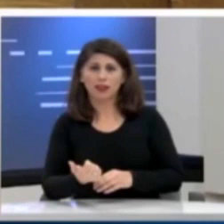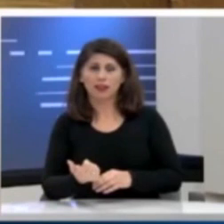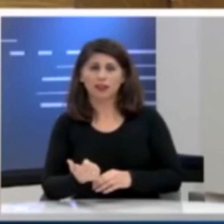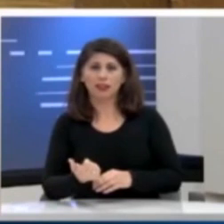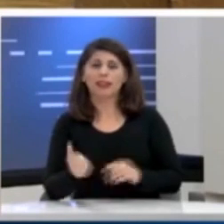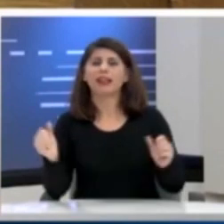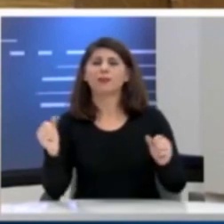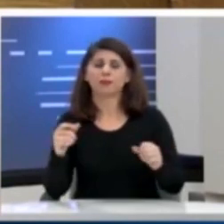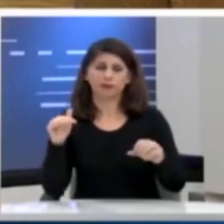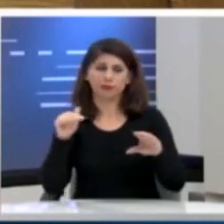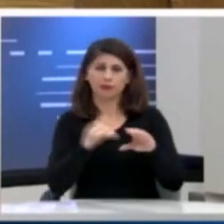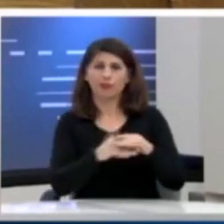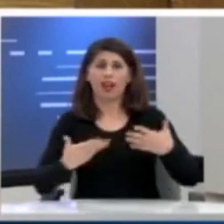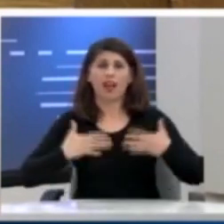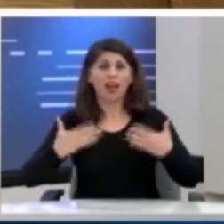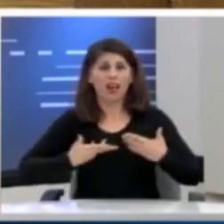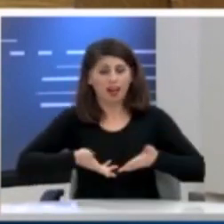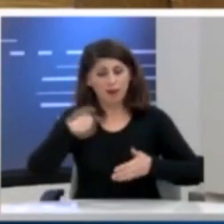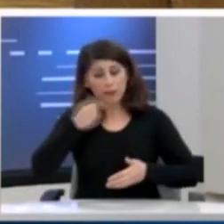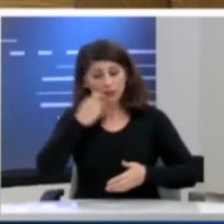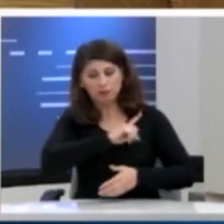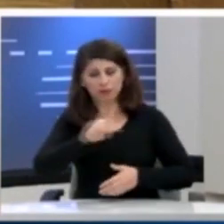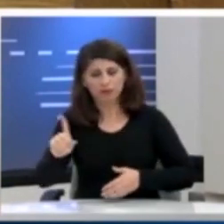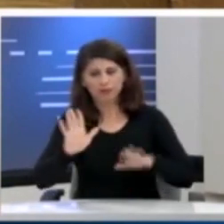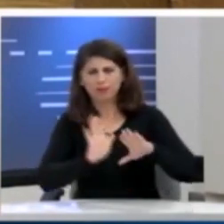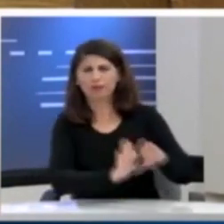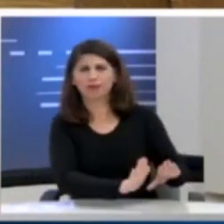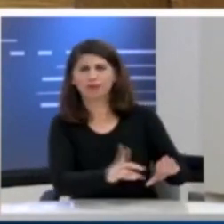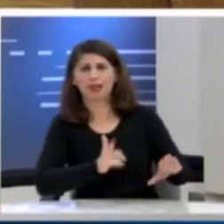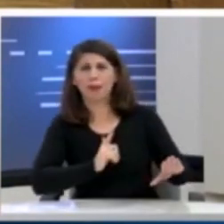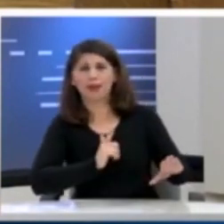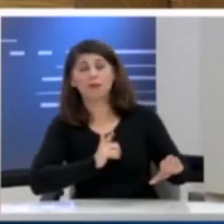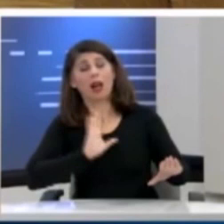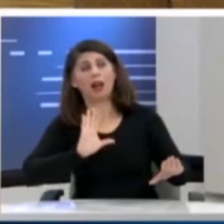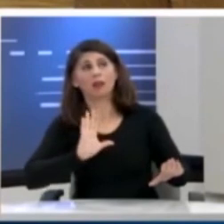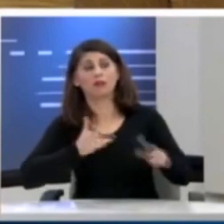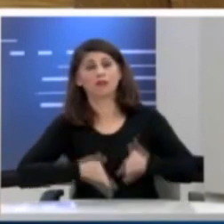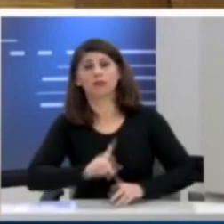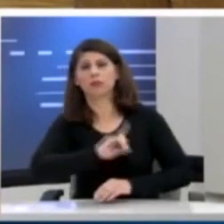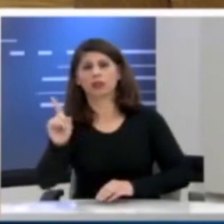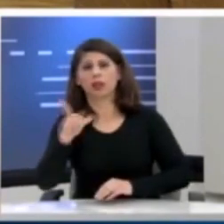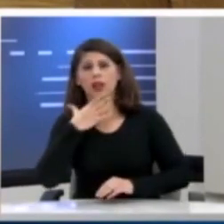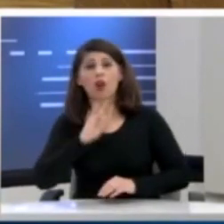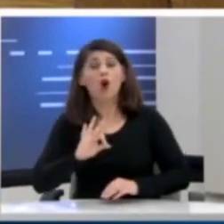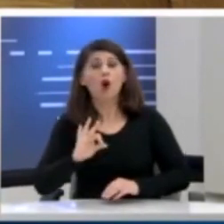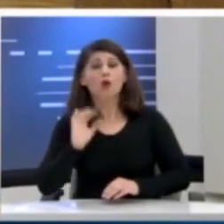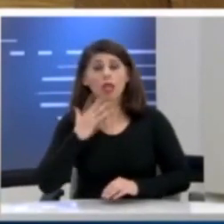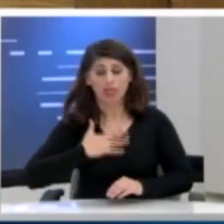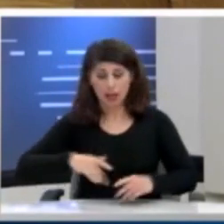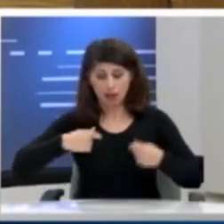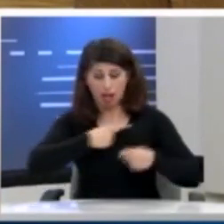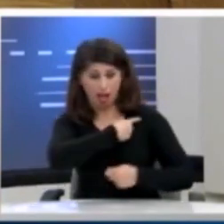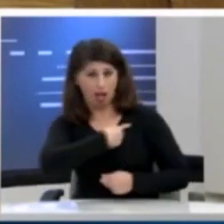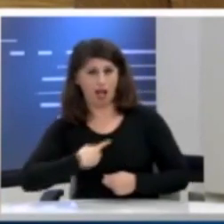στην κρυοσυντήρηση, τη χαρά της μητρότητας? Γιατί θέλουν να ξεζουμίζουν